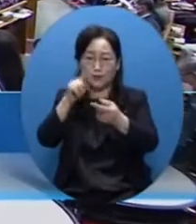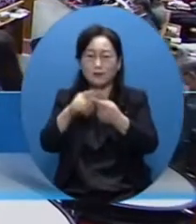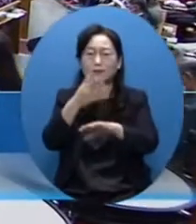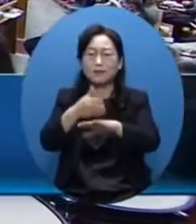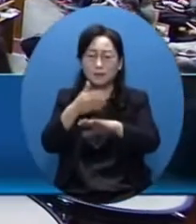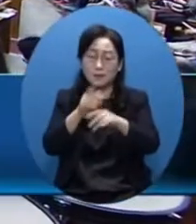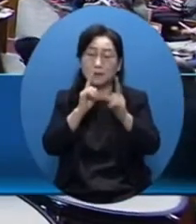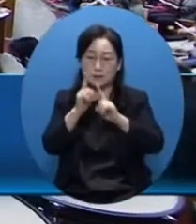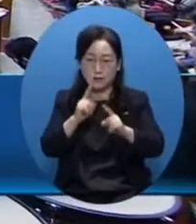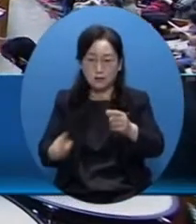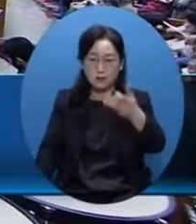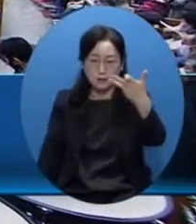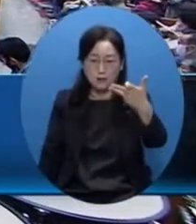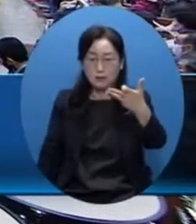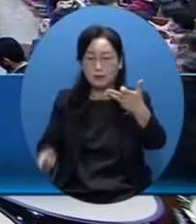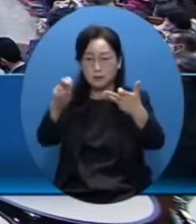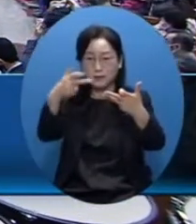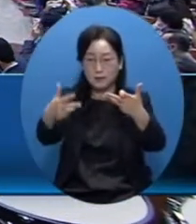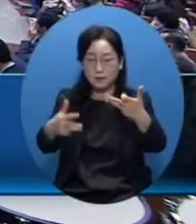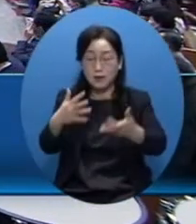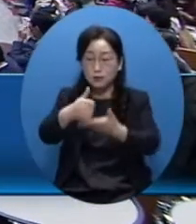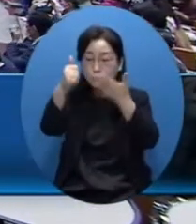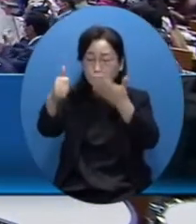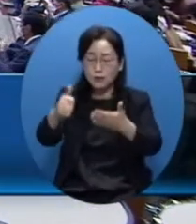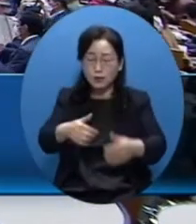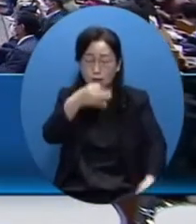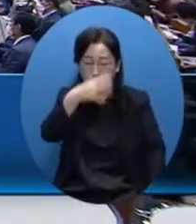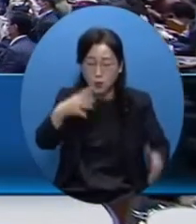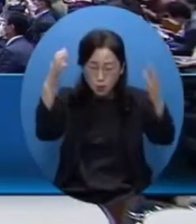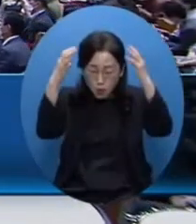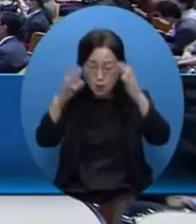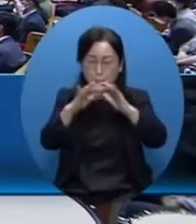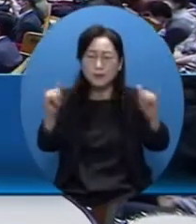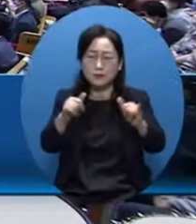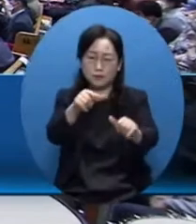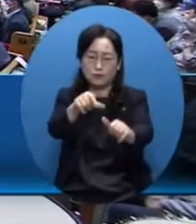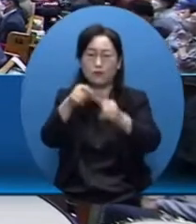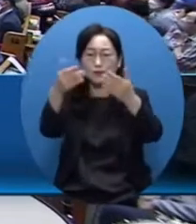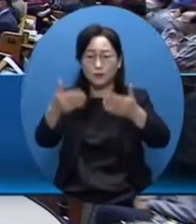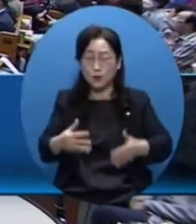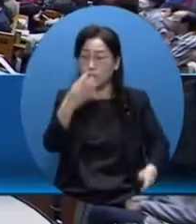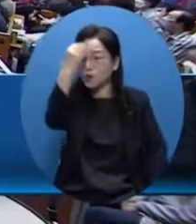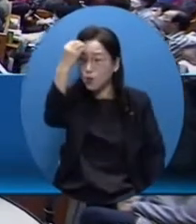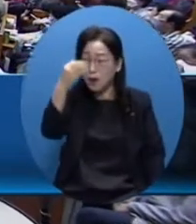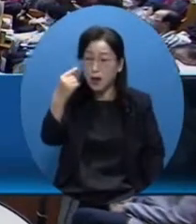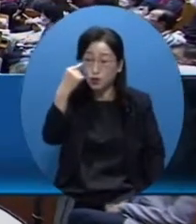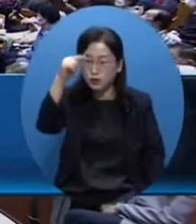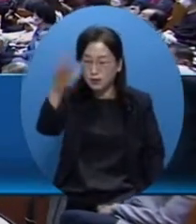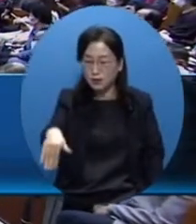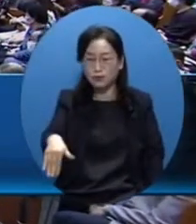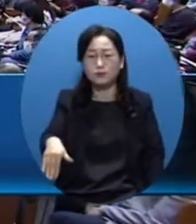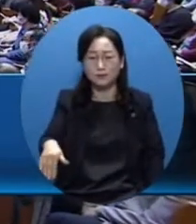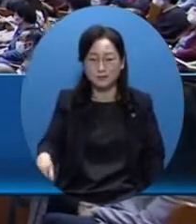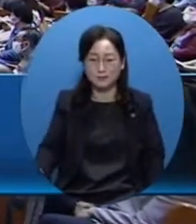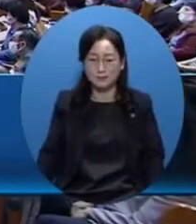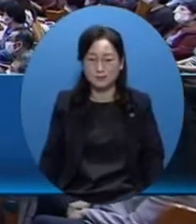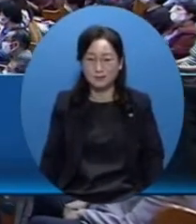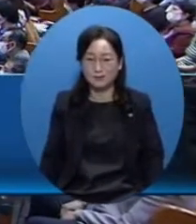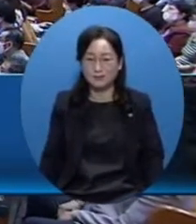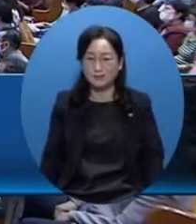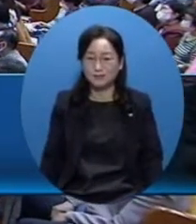7절에 주께서 곤고한 백성은 구원하시고 교만한 눈은 낮추 수 일이다